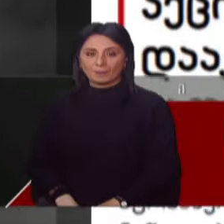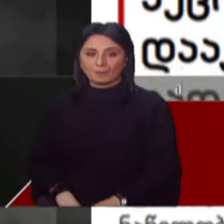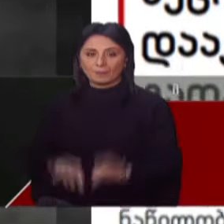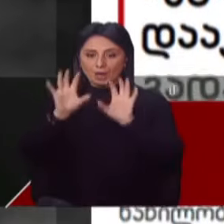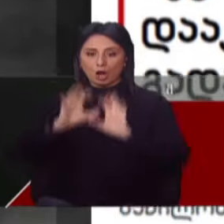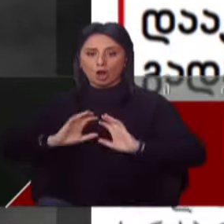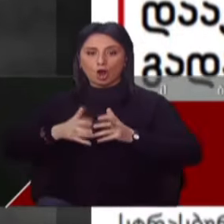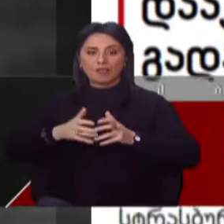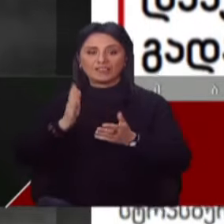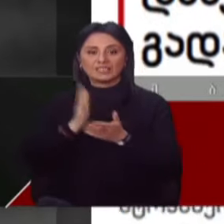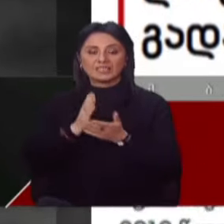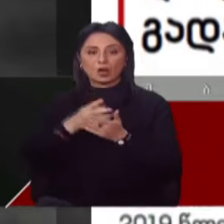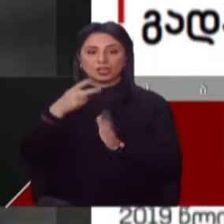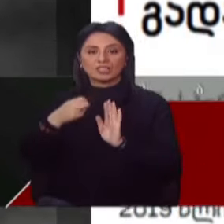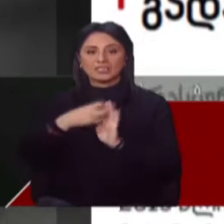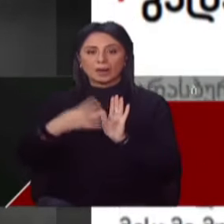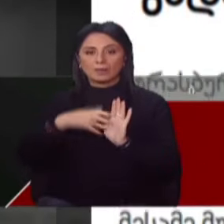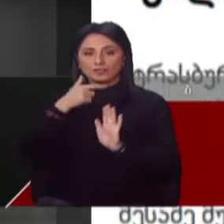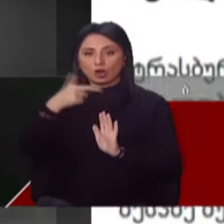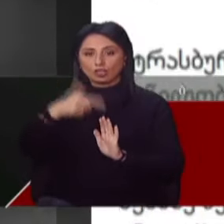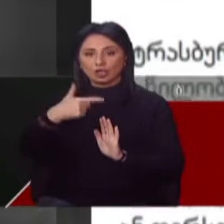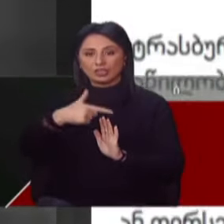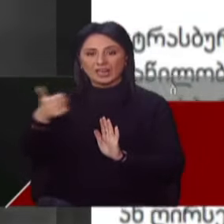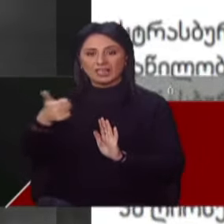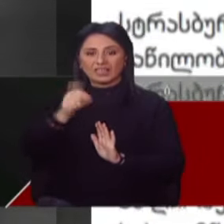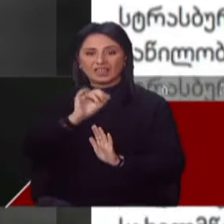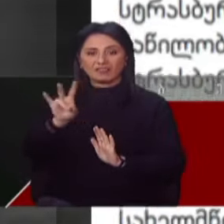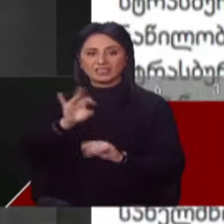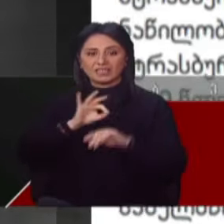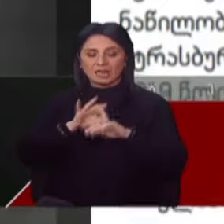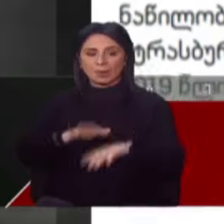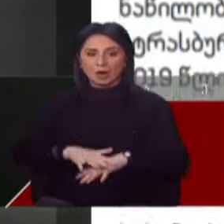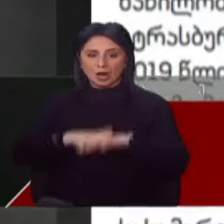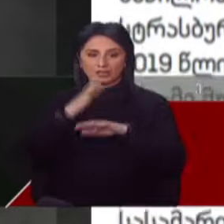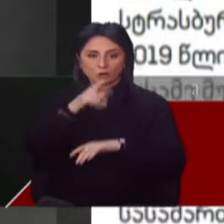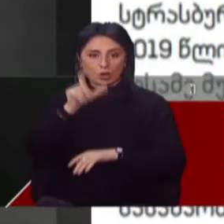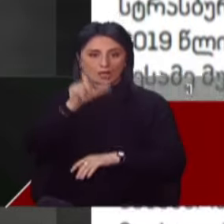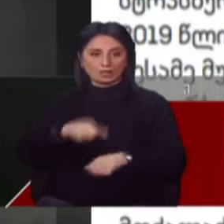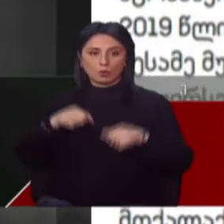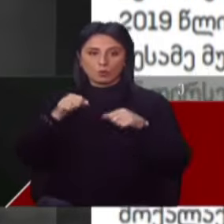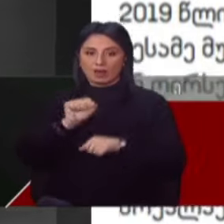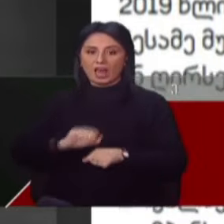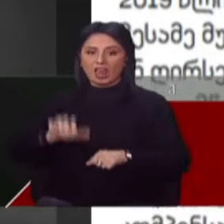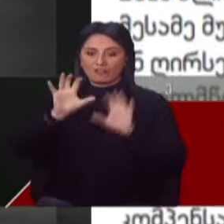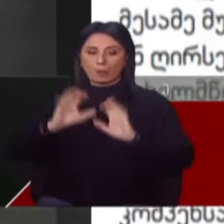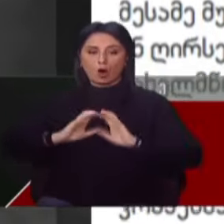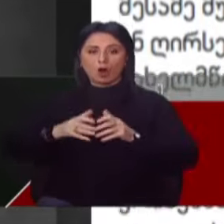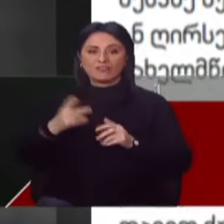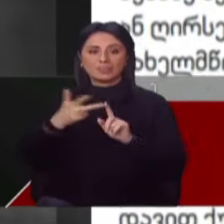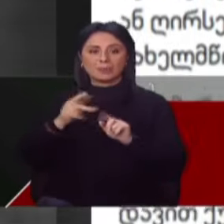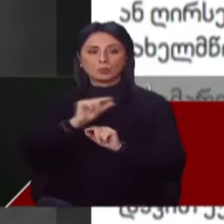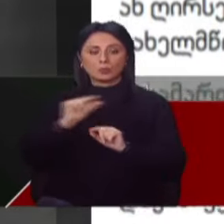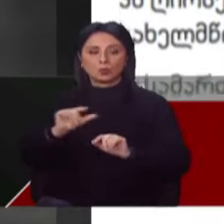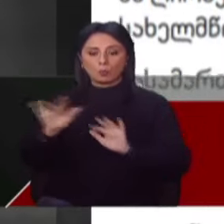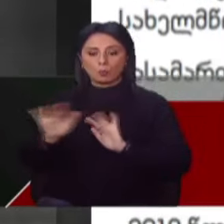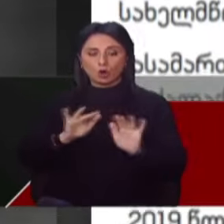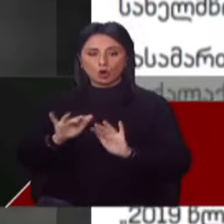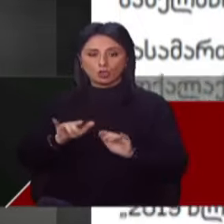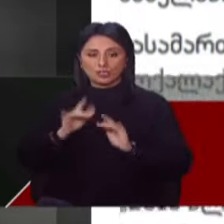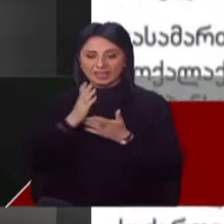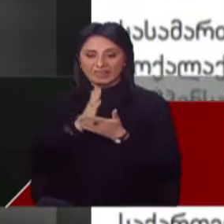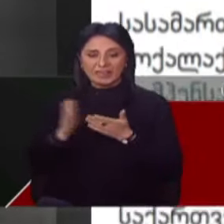კონვენციის დადგენილი არის 2019 წლის 20-21 ივნის გამართული აქციების დროს ადამიანის უფლებათა ევროპული კონვენციის მესამე მუხლის პროცედურული